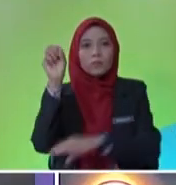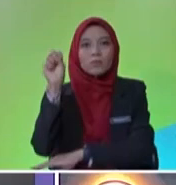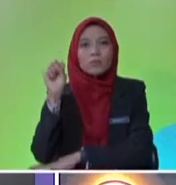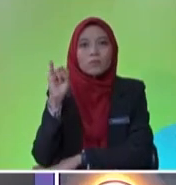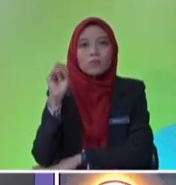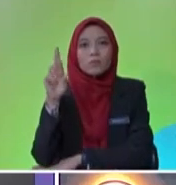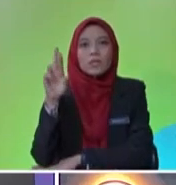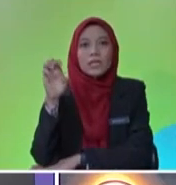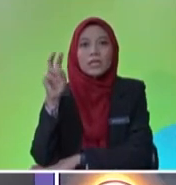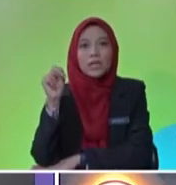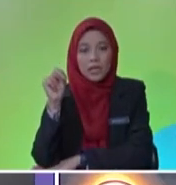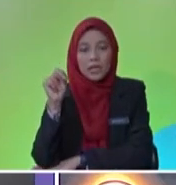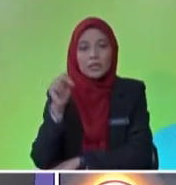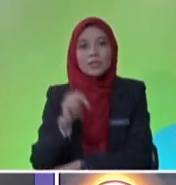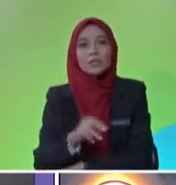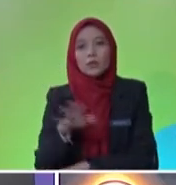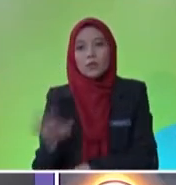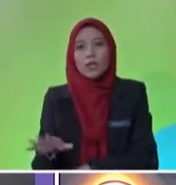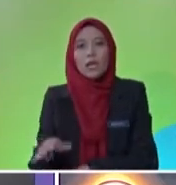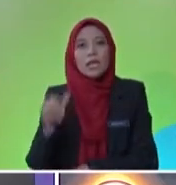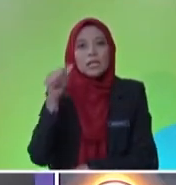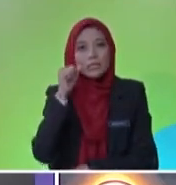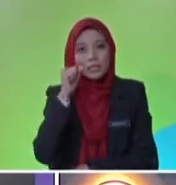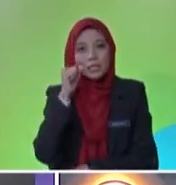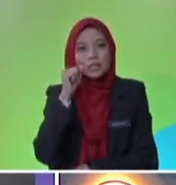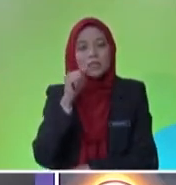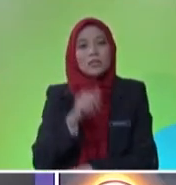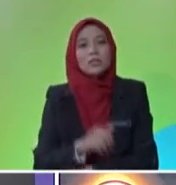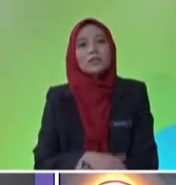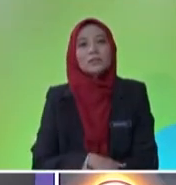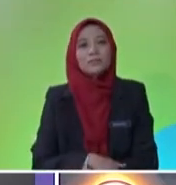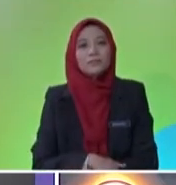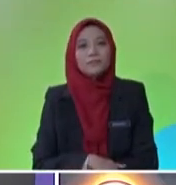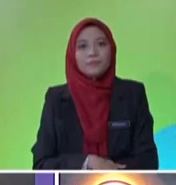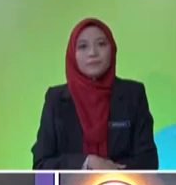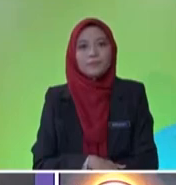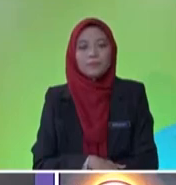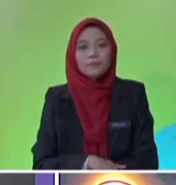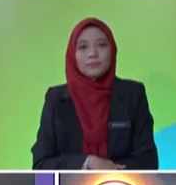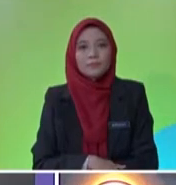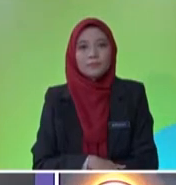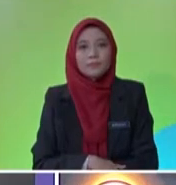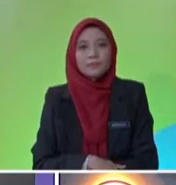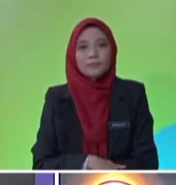Alisha yang disini saya gua yang di bawah yang dibangun di sini bye